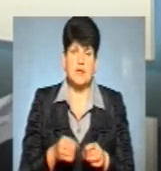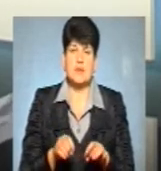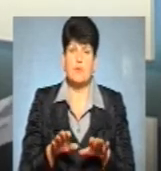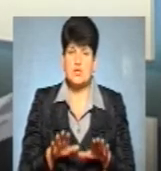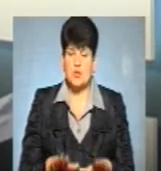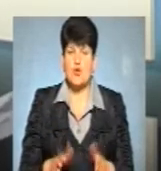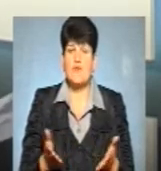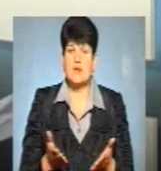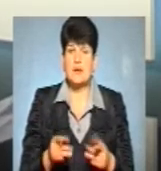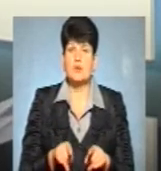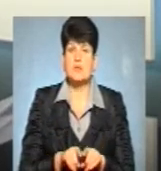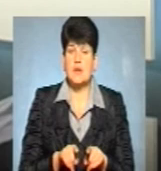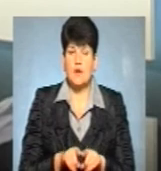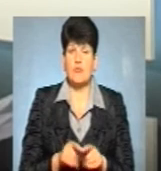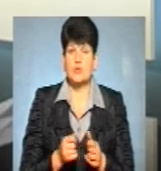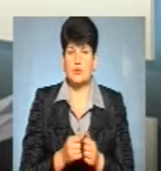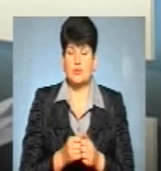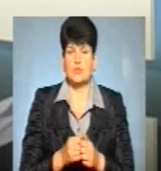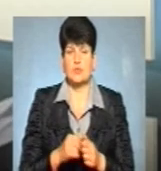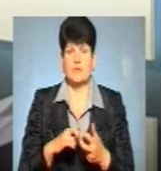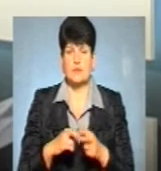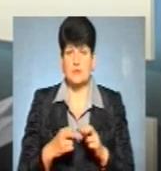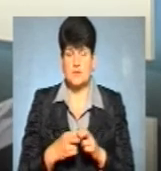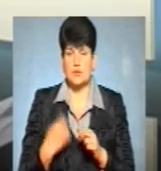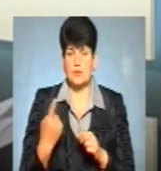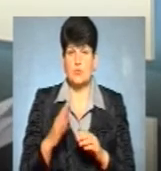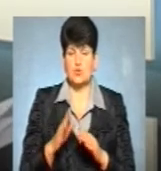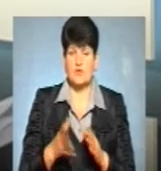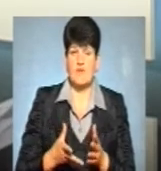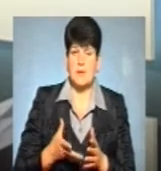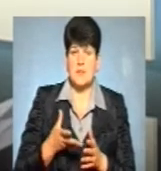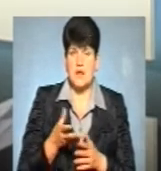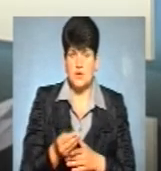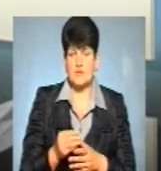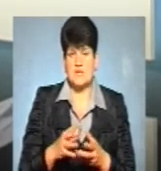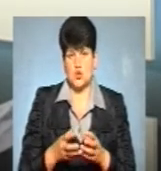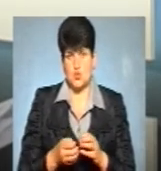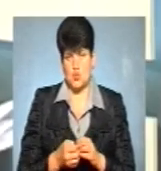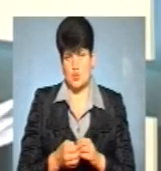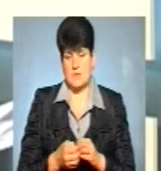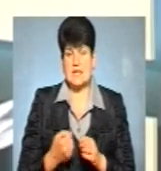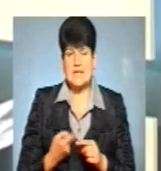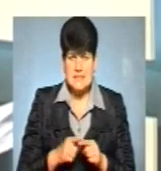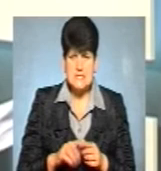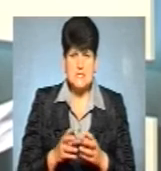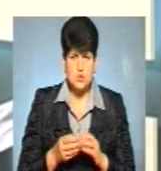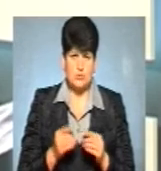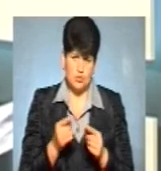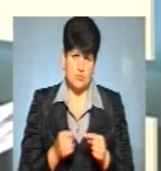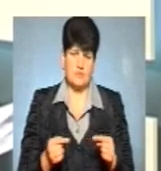де аналогічно до Прикарпаття теж будуть категорії, яким будуть виплачуватися певні суми. І ці суми будуть